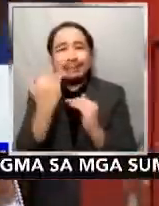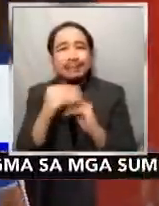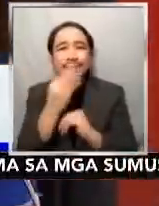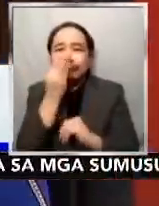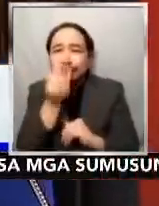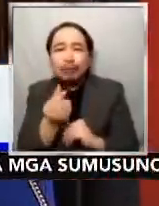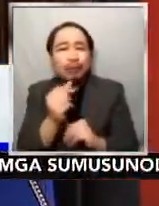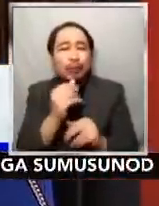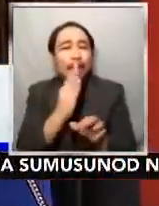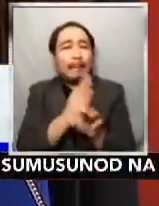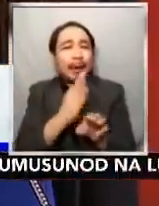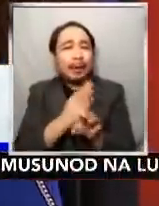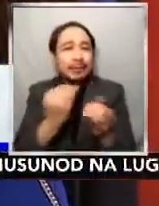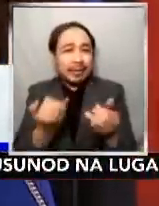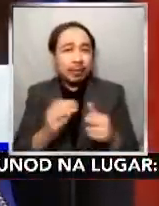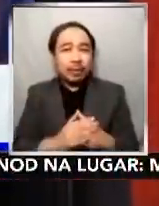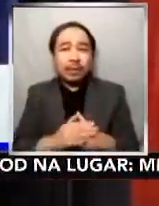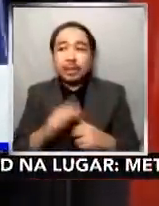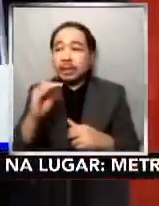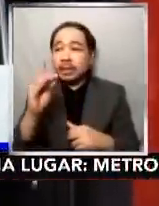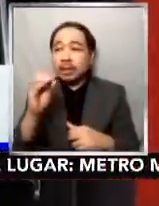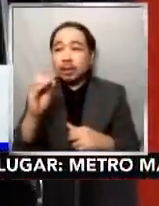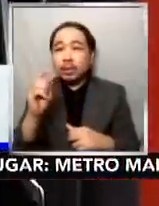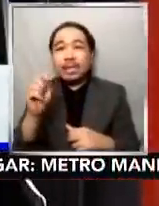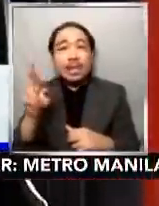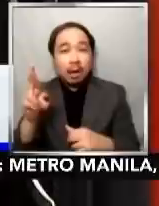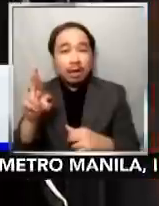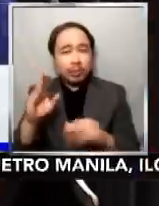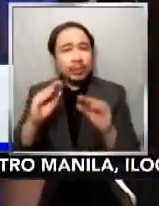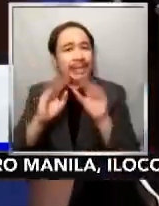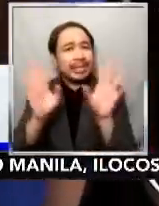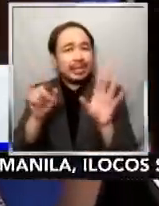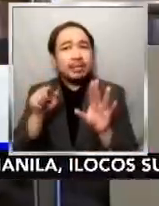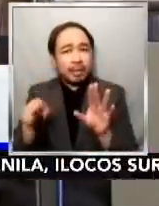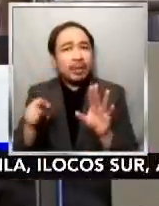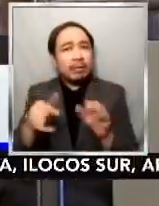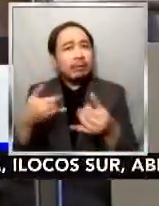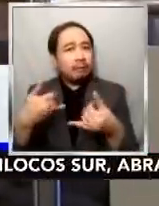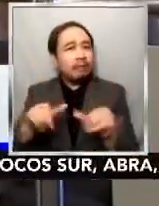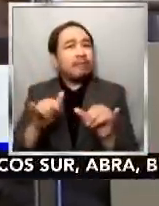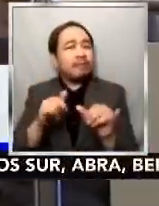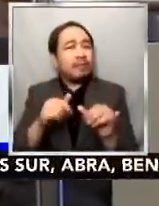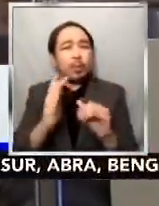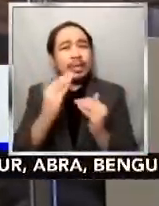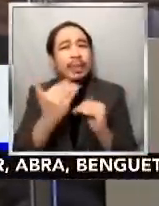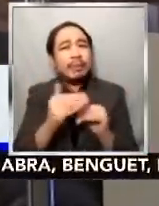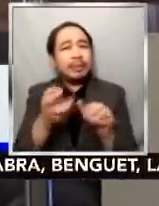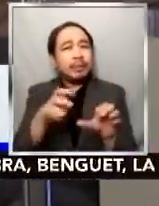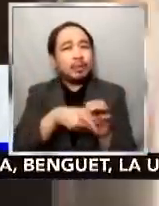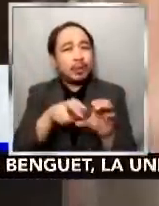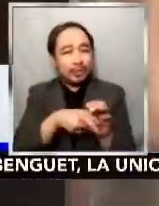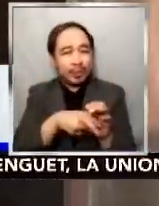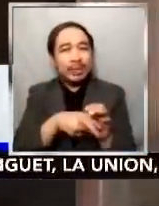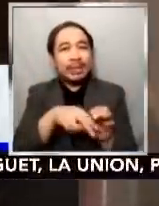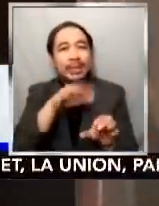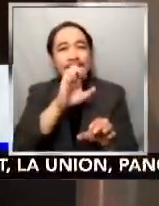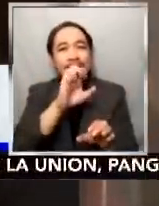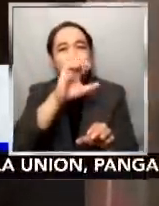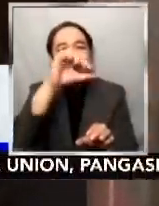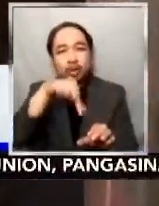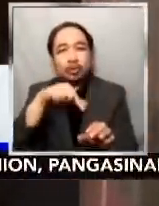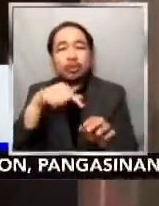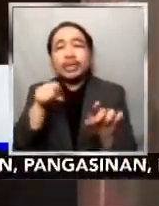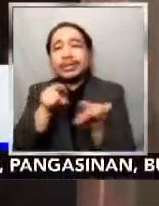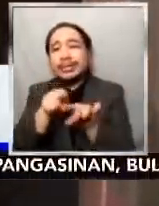kahit ECQ, kung ano ang kapasidad ng GCQ, hindi binago ngayong ECQ. Pero mas hinigpitan ang pagpapatupad ng health protocols tulad